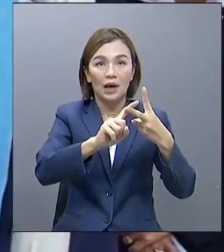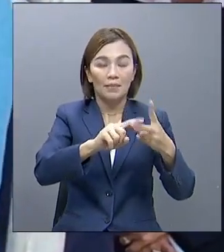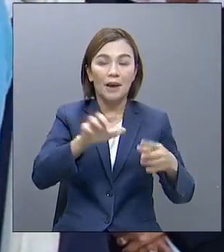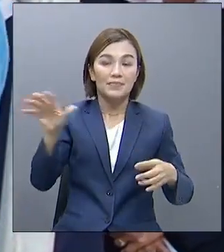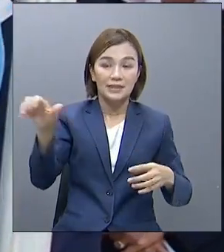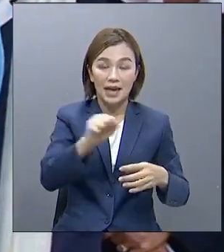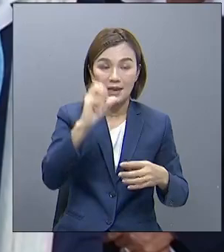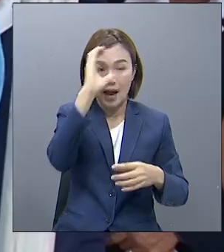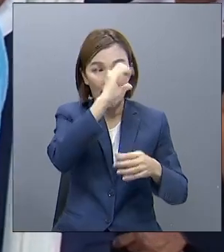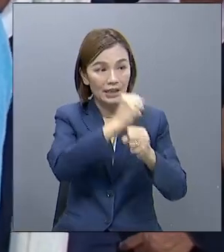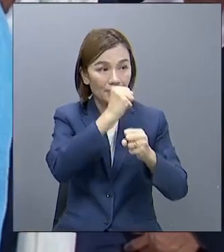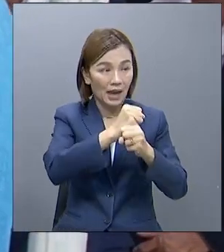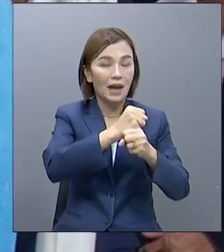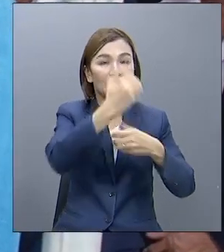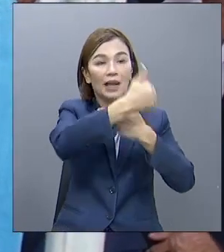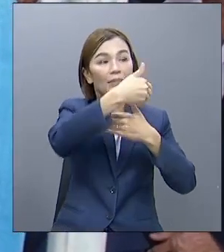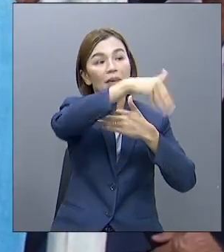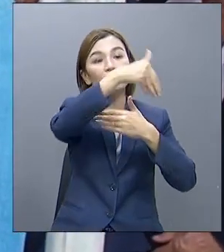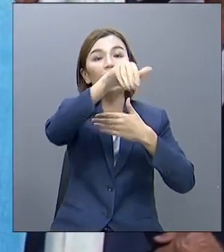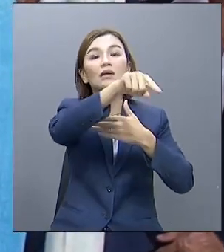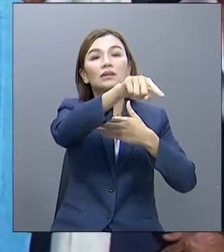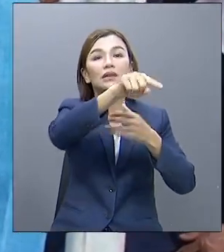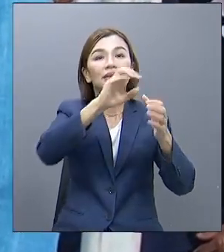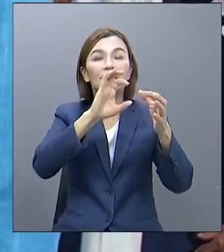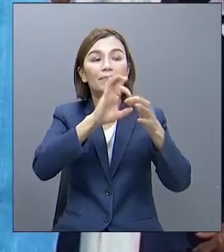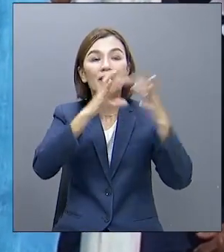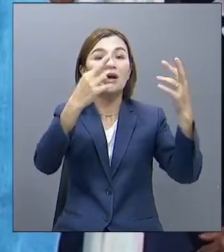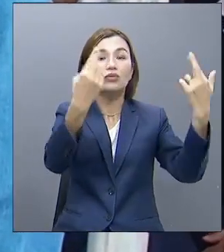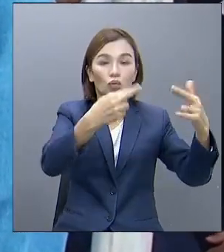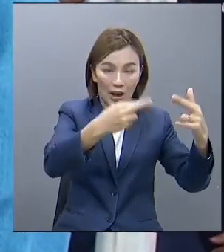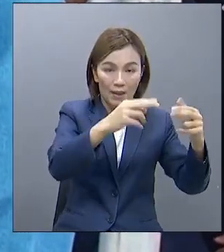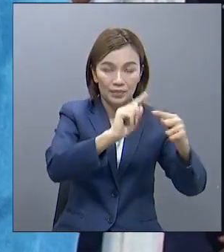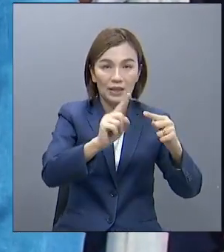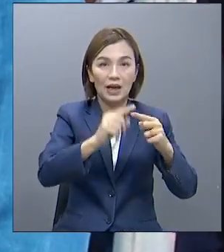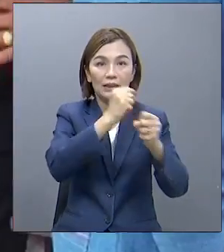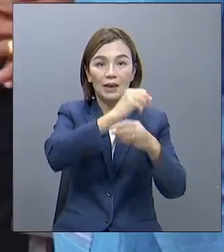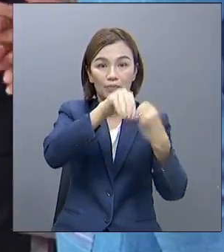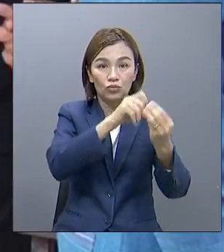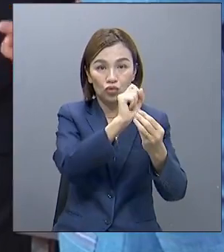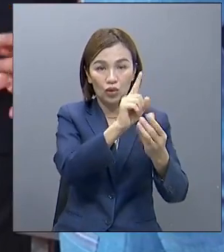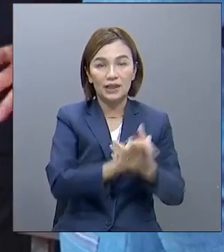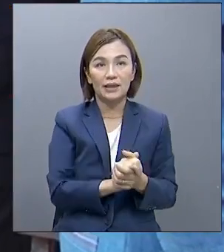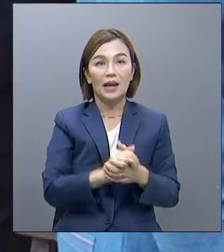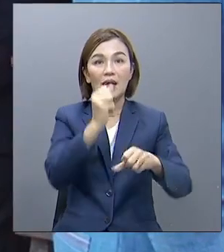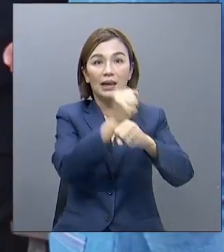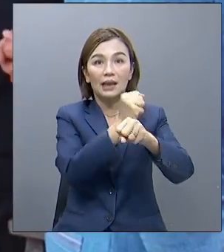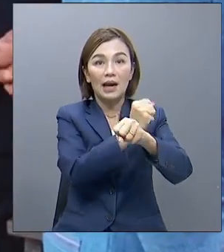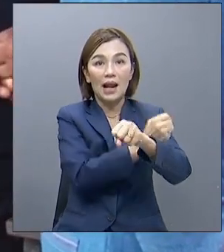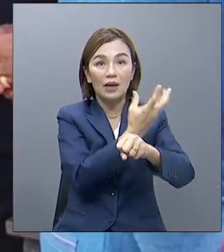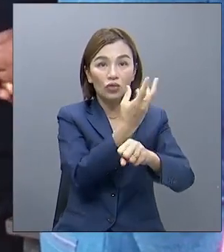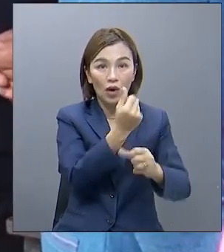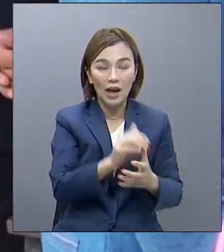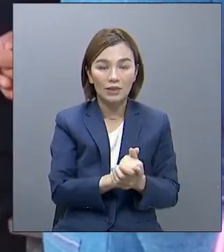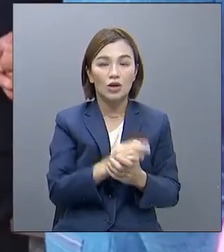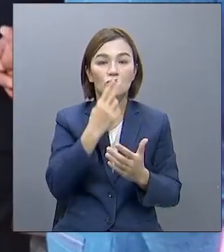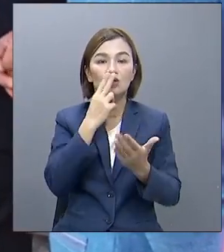ศซึ่งปลอดภัยจากสงครามหรือได้รับการสนับสนุนจากการประกอบธุรกิจส่วนเรื่องของค่าแรงค่ะได้ทำหนังสือขอความ